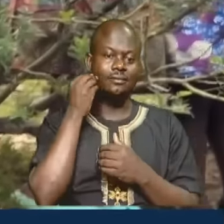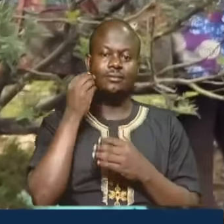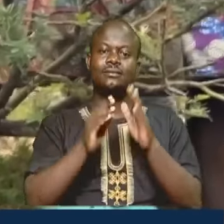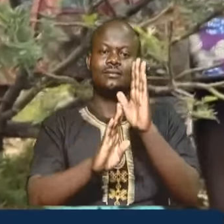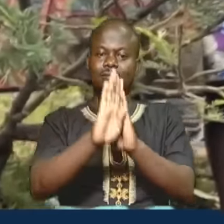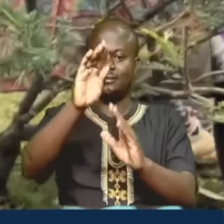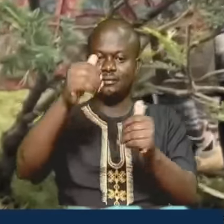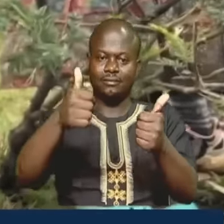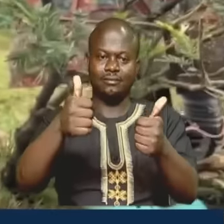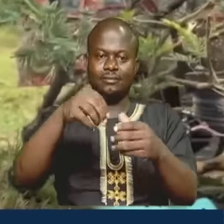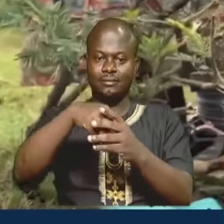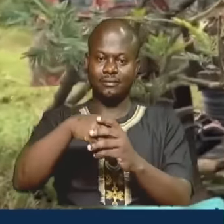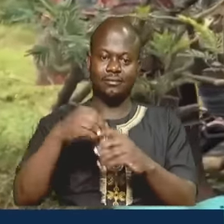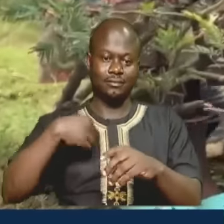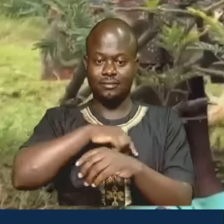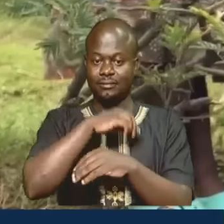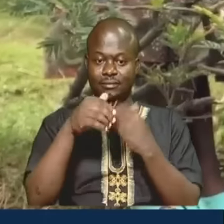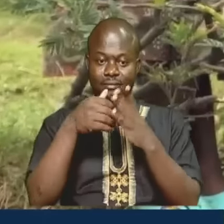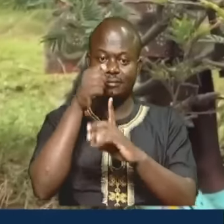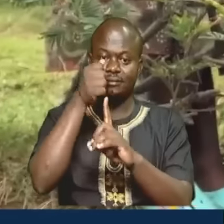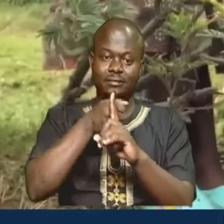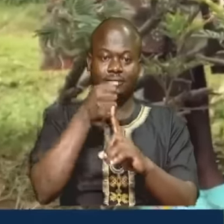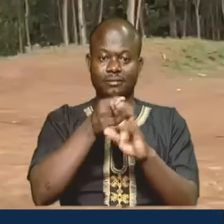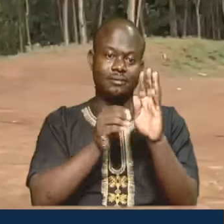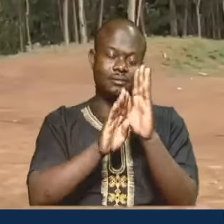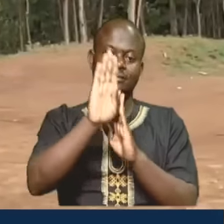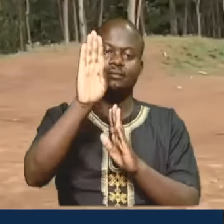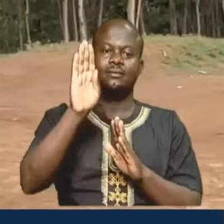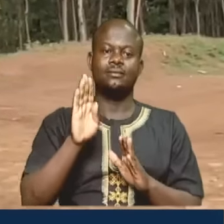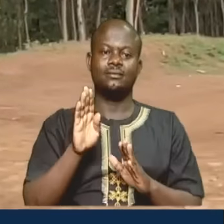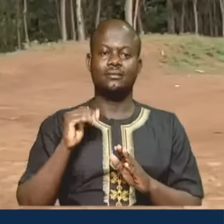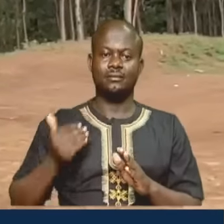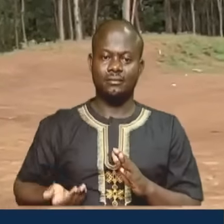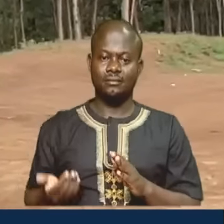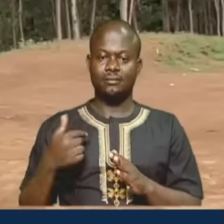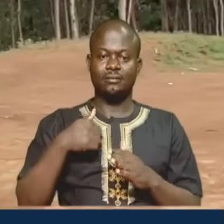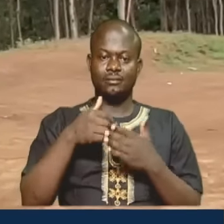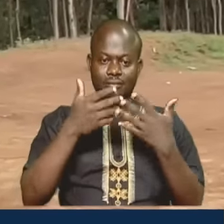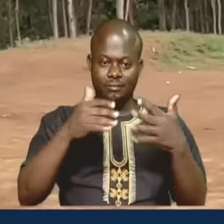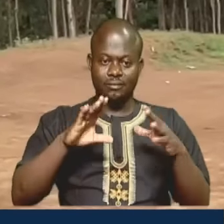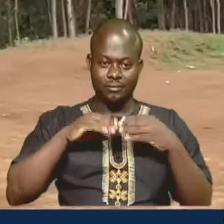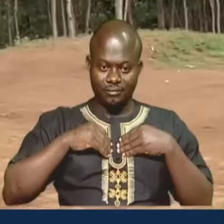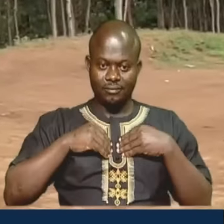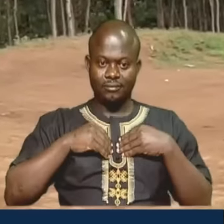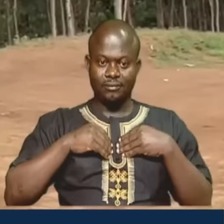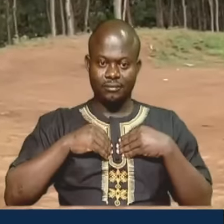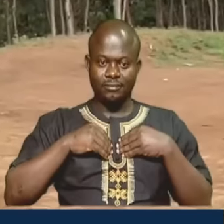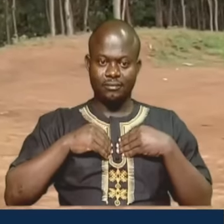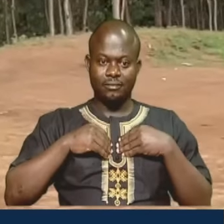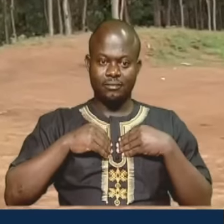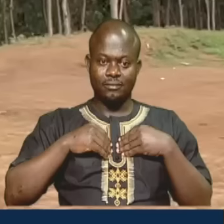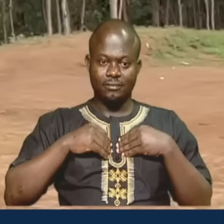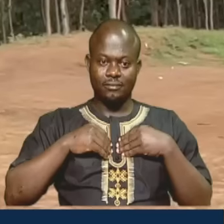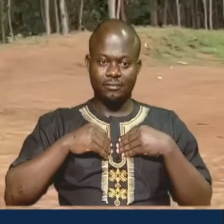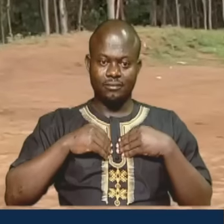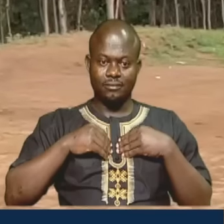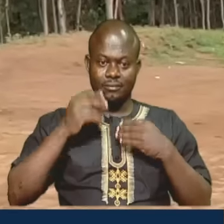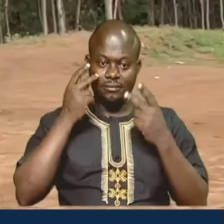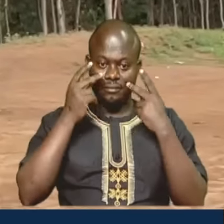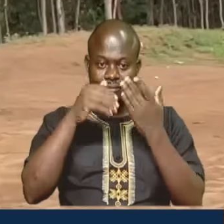iterambere karimo karitambere twese ko turi guharanira kujya imbere umugore wanjye yamaze kwiyakira kuko abona ko ari